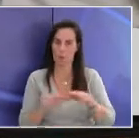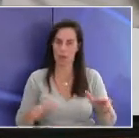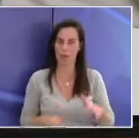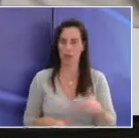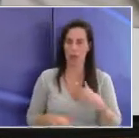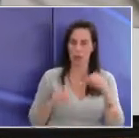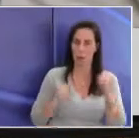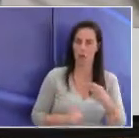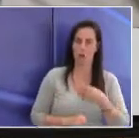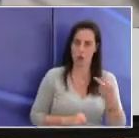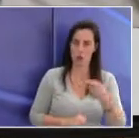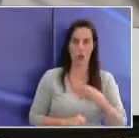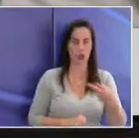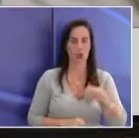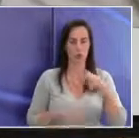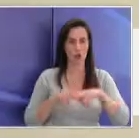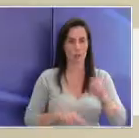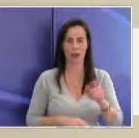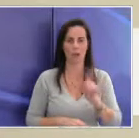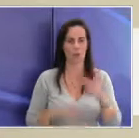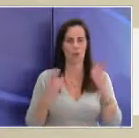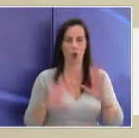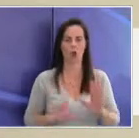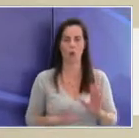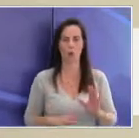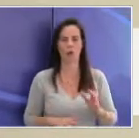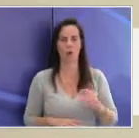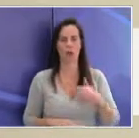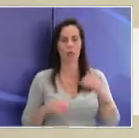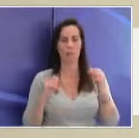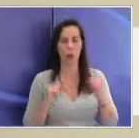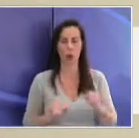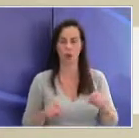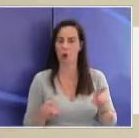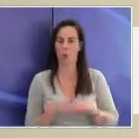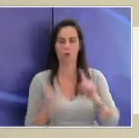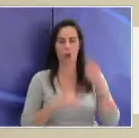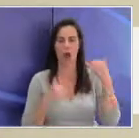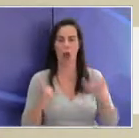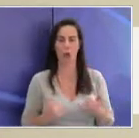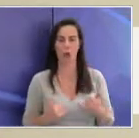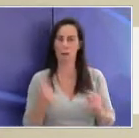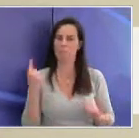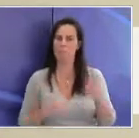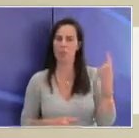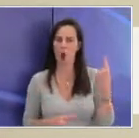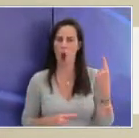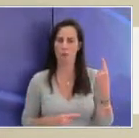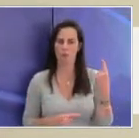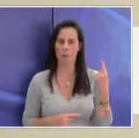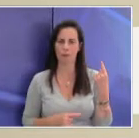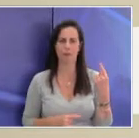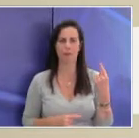אין לי ספק ששנינו נהיה בכנסת הבאה, אבל לא זה מה שחשוב. כן, אני משוכנע, בדיוק כמו שקרה היום. פתאום